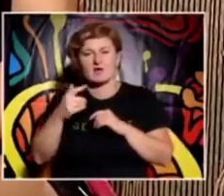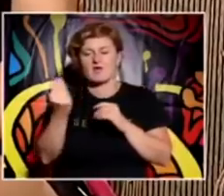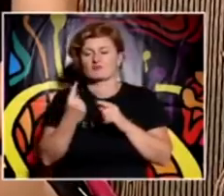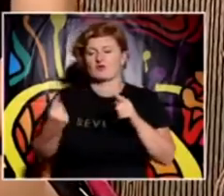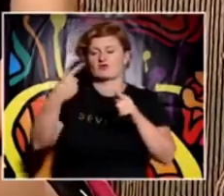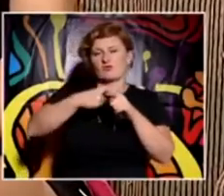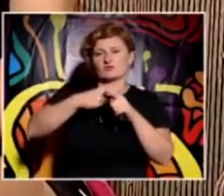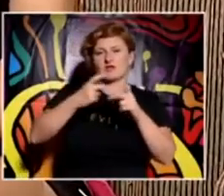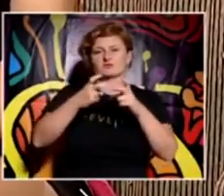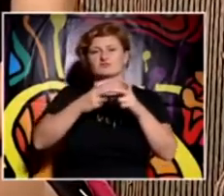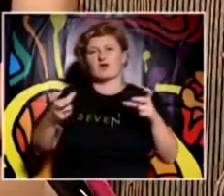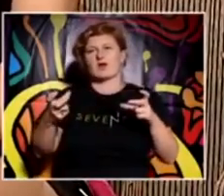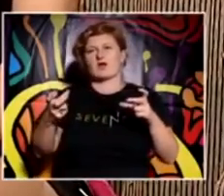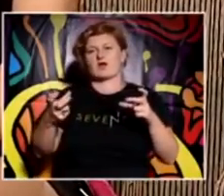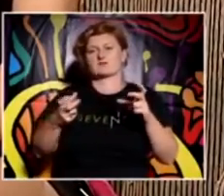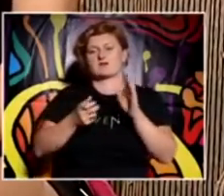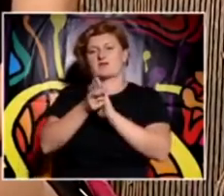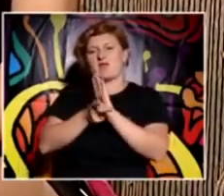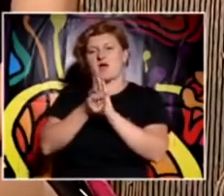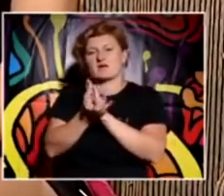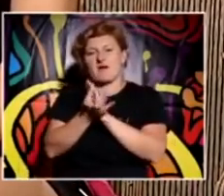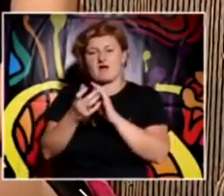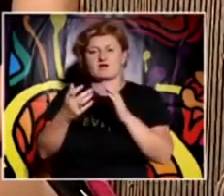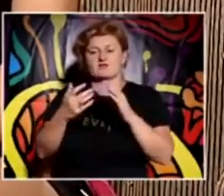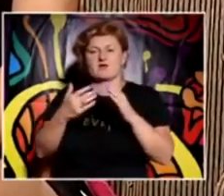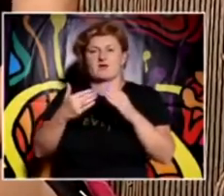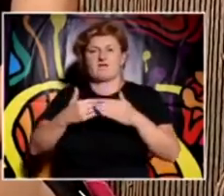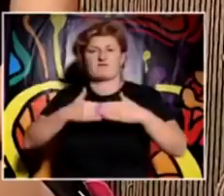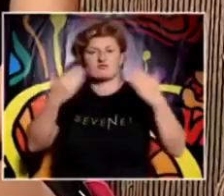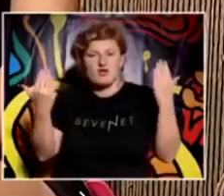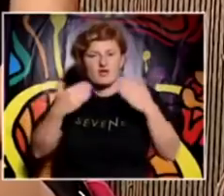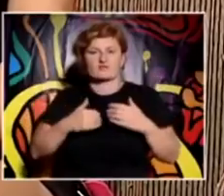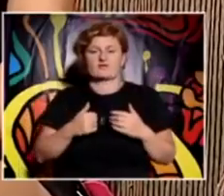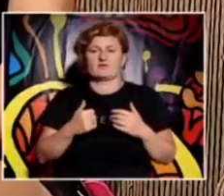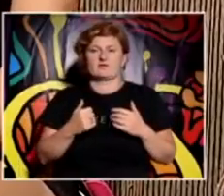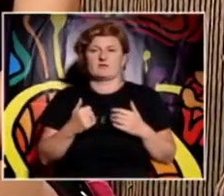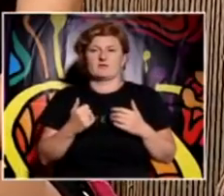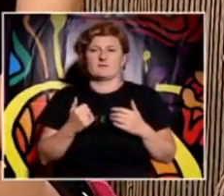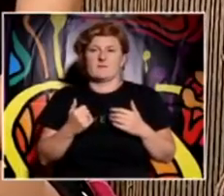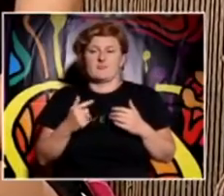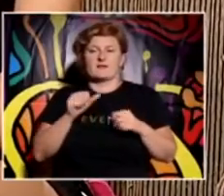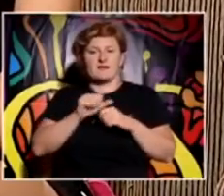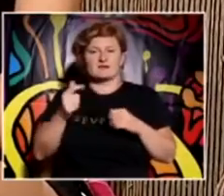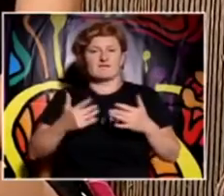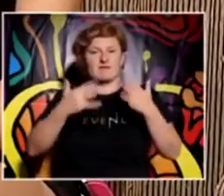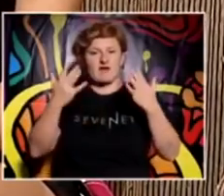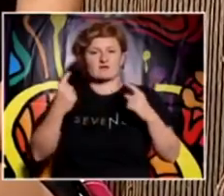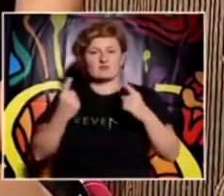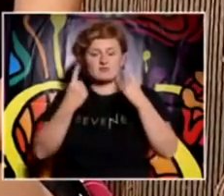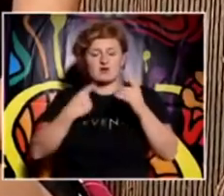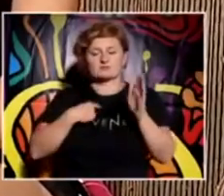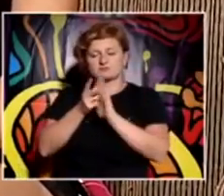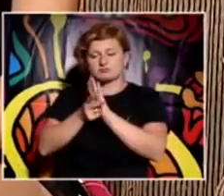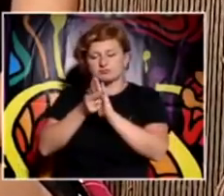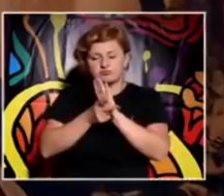musimy czas, który poświęcamy na nagrywanie w ciągu dnia, bo jest wiele takich sytuacji, kiedy kręcimy stories, i na